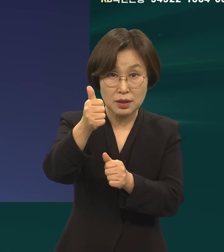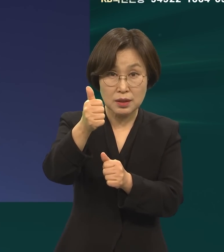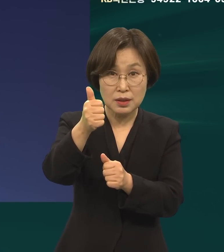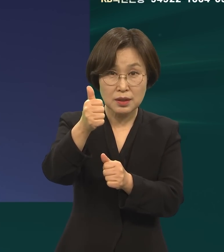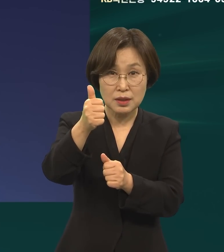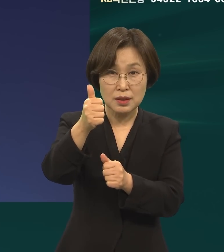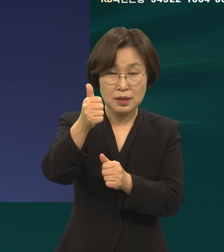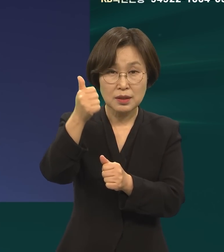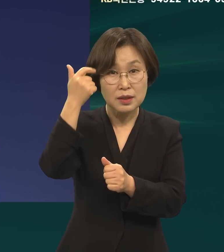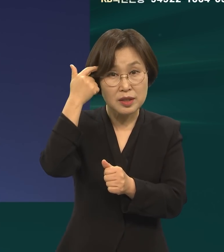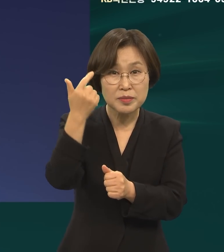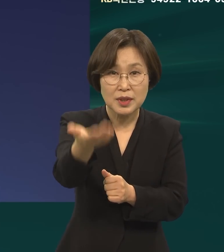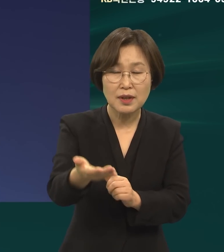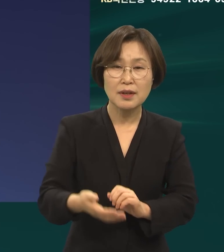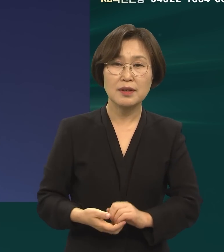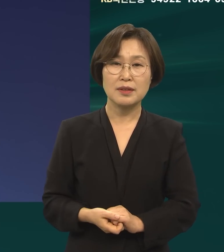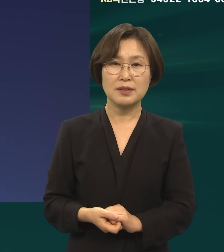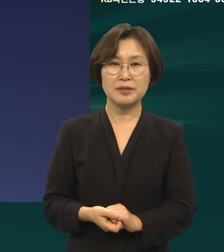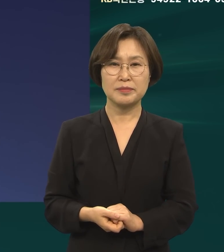믿음으로 고난을 이기고 있습니까?